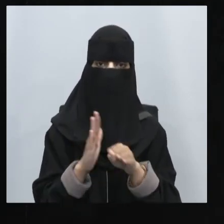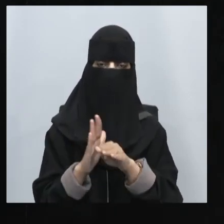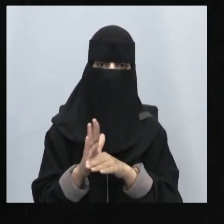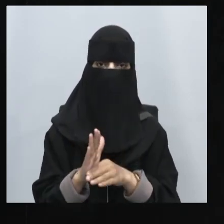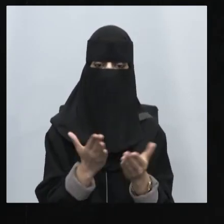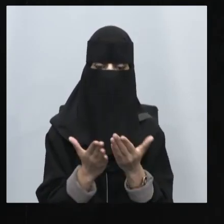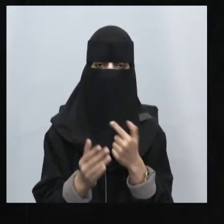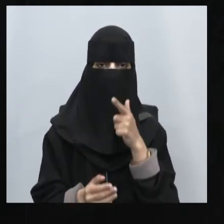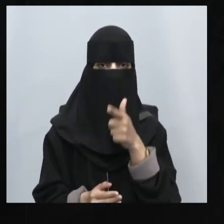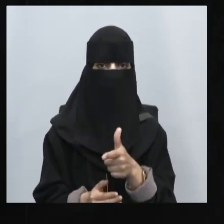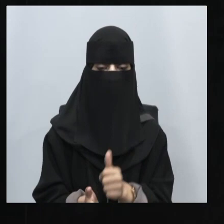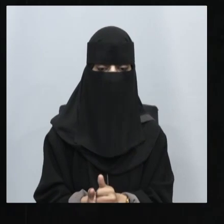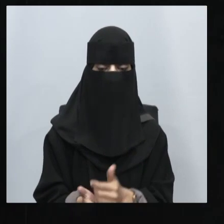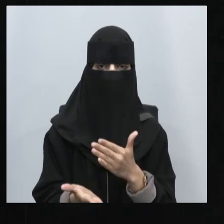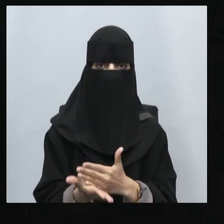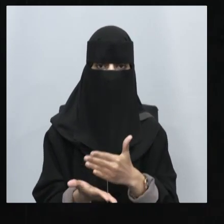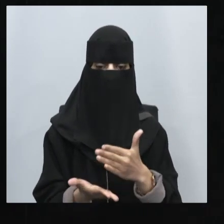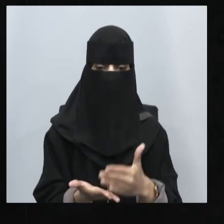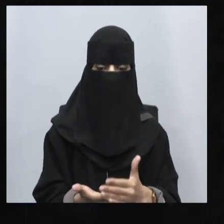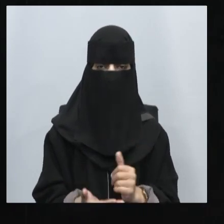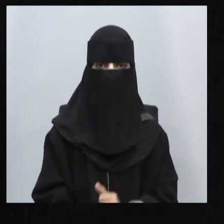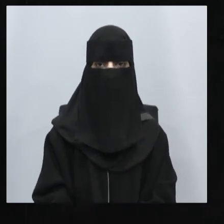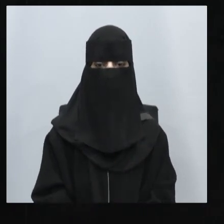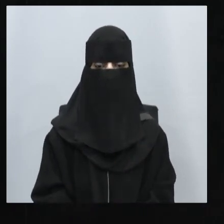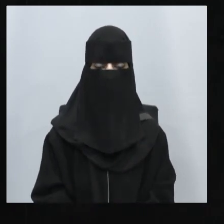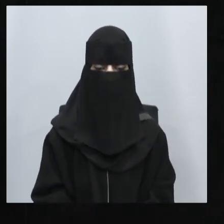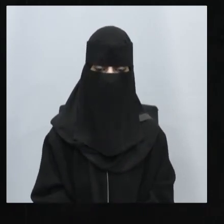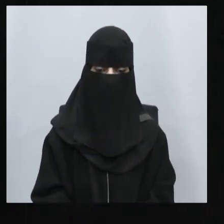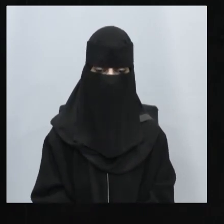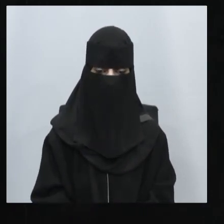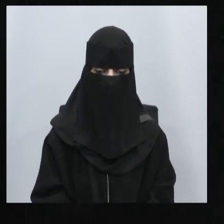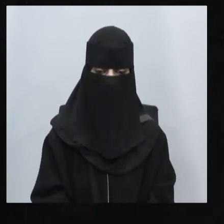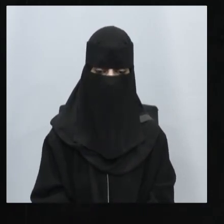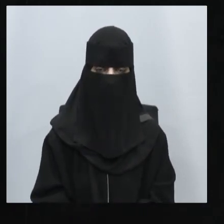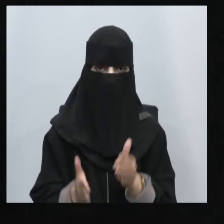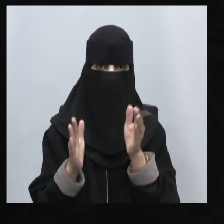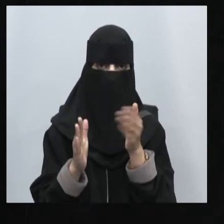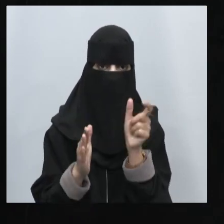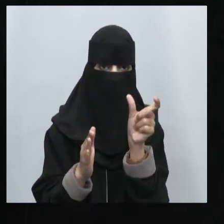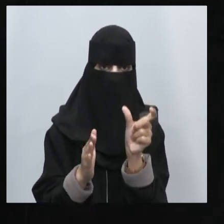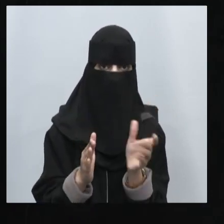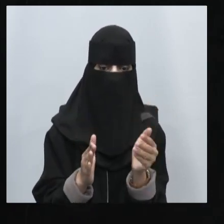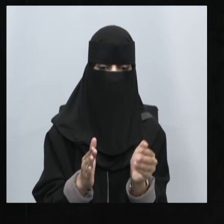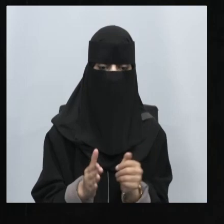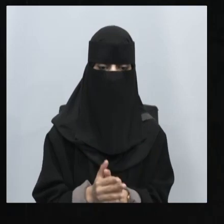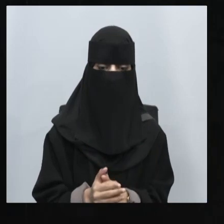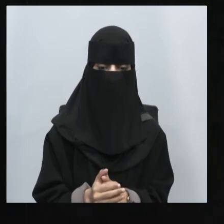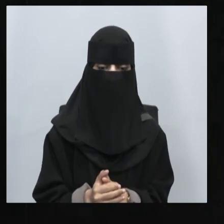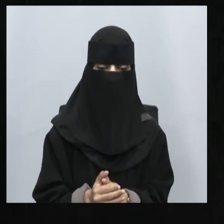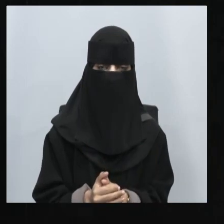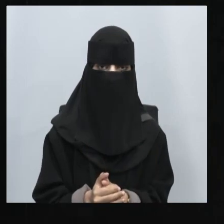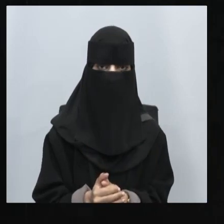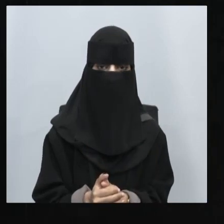والذي يقول اكمل او اكمل يا عزيزتي الطالبه الفراغات التاليه لدينا